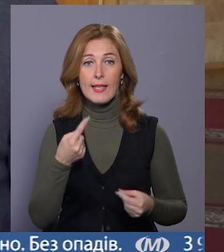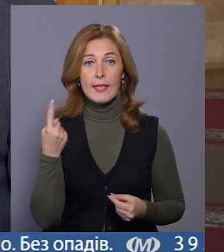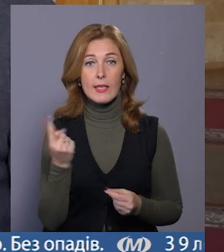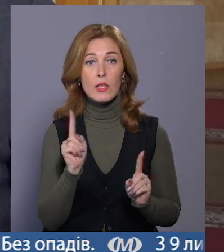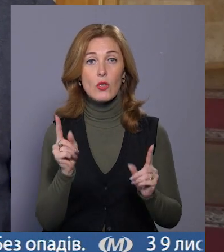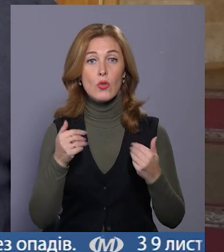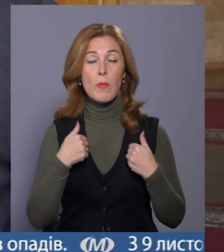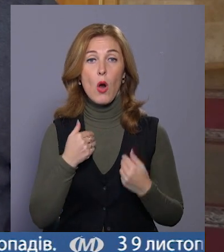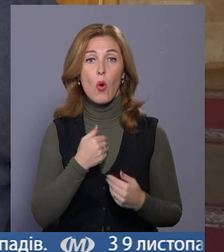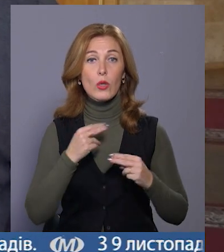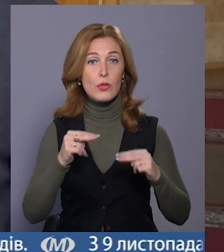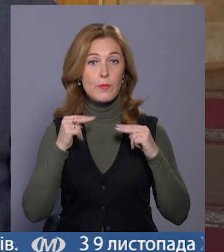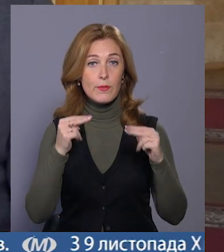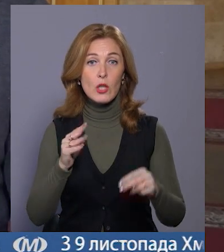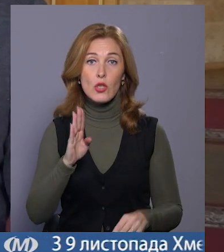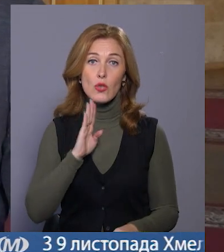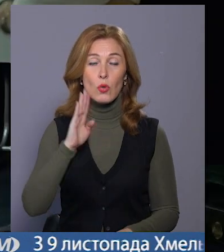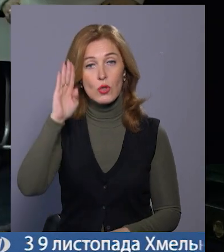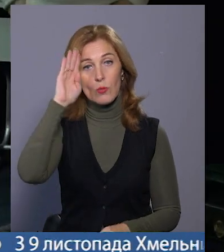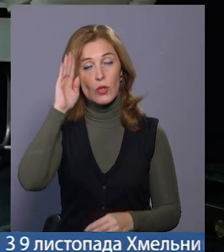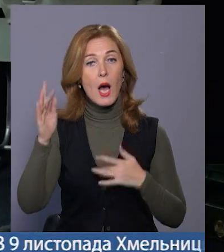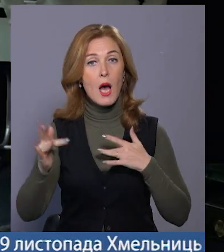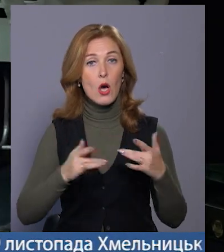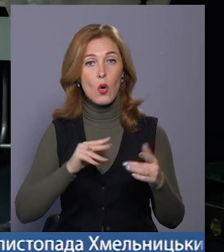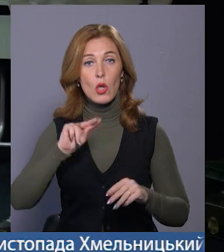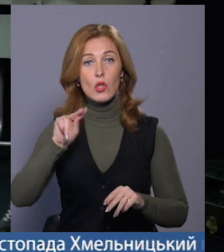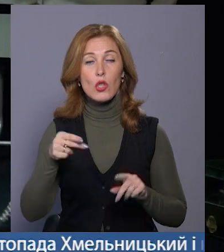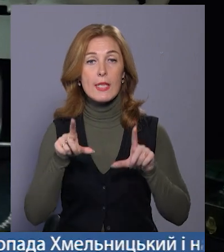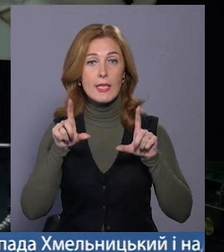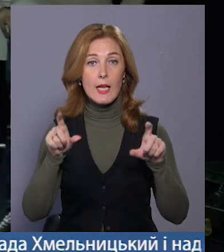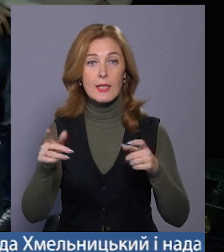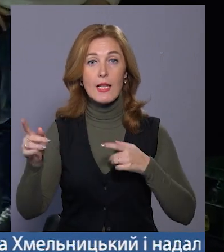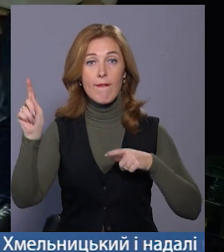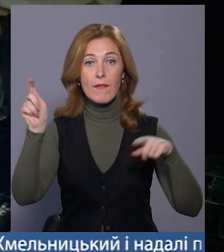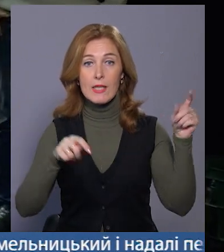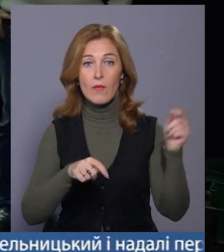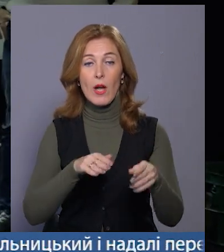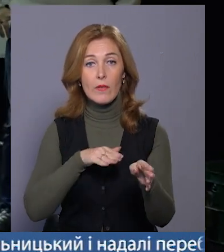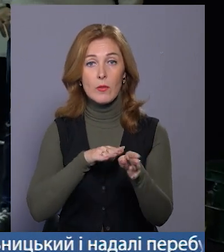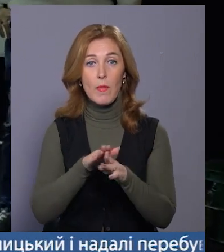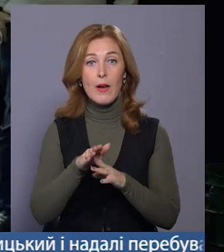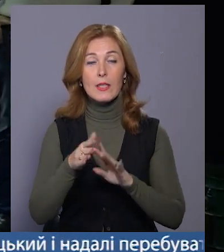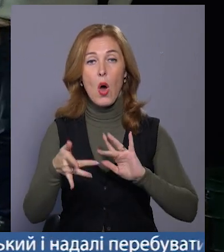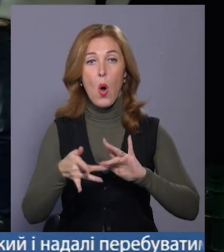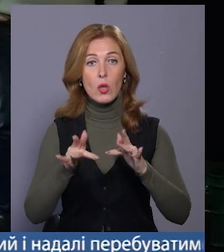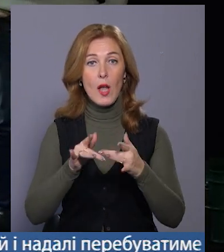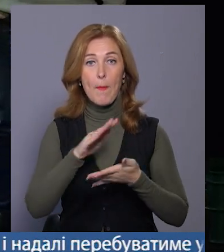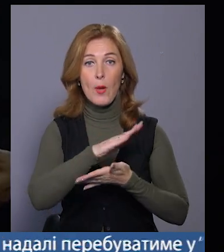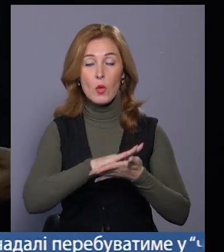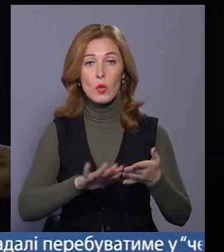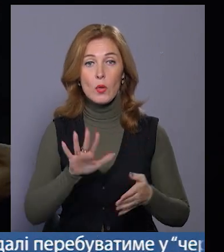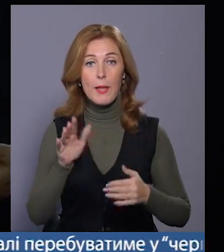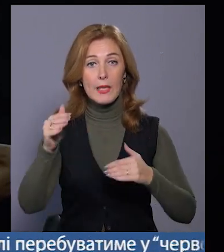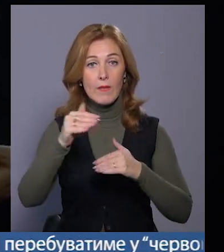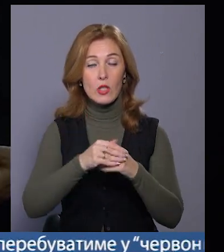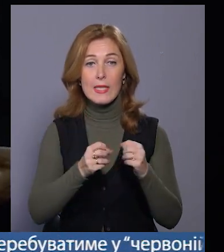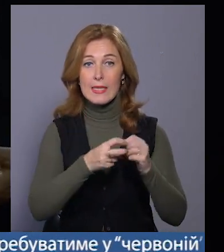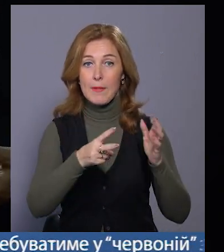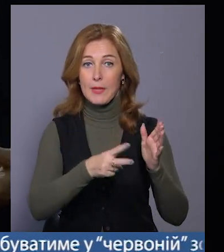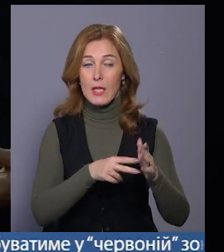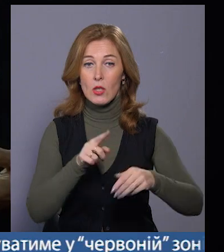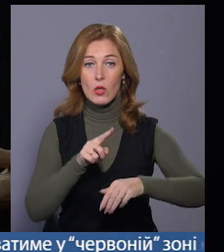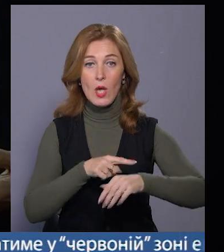би виділити кращу жіночу роль, кращу чоловічу роль. Через карантин фестиваль відбуватиметься онлайн. Упродовж 5 вечорів і 17-ї години